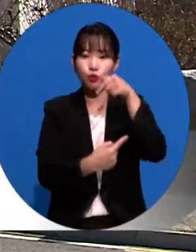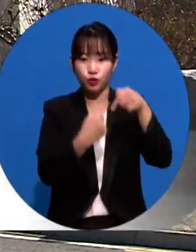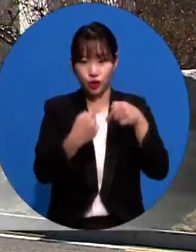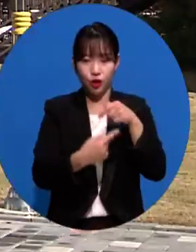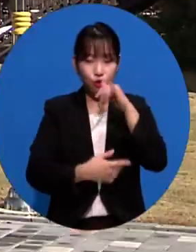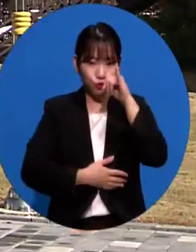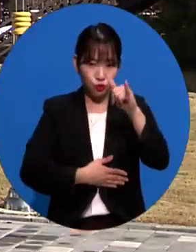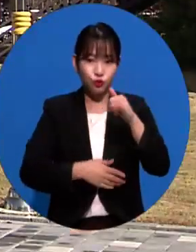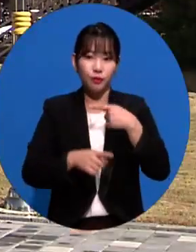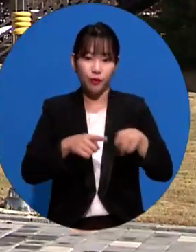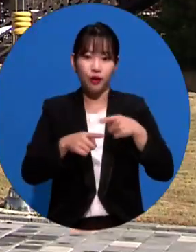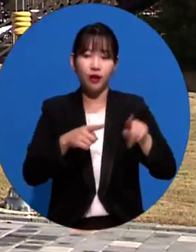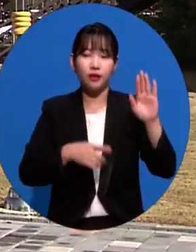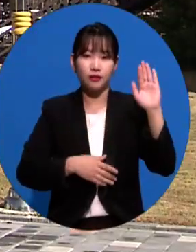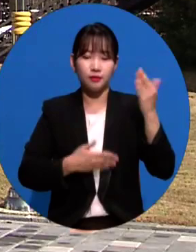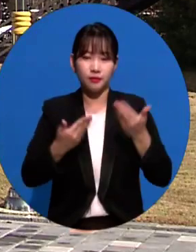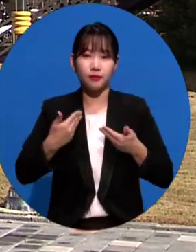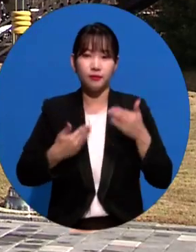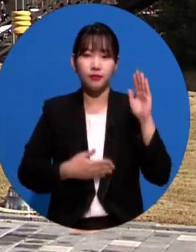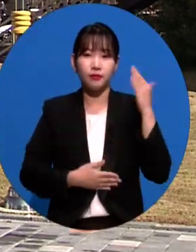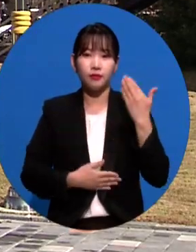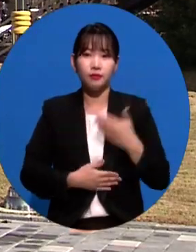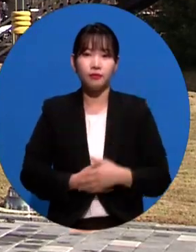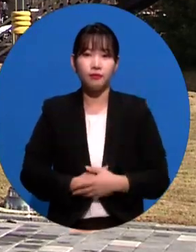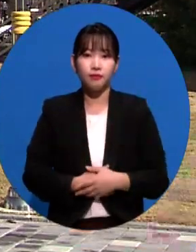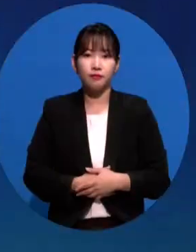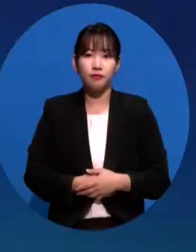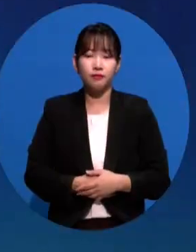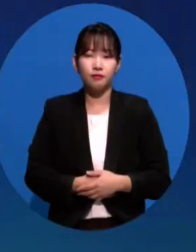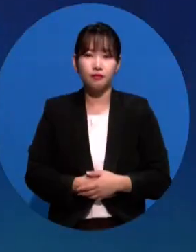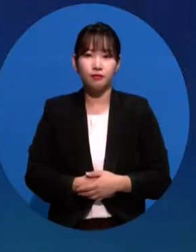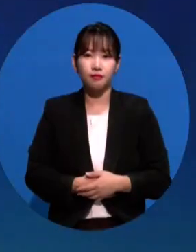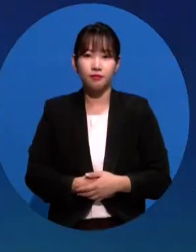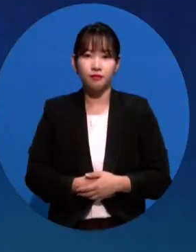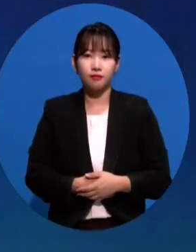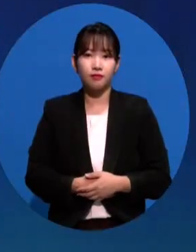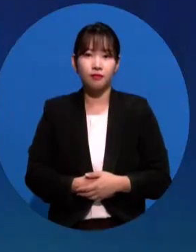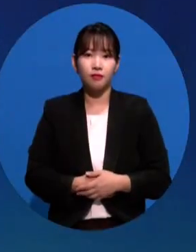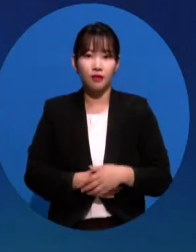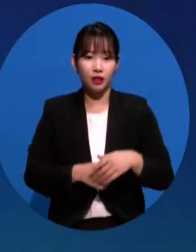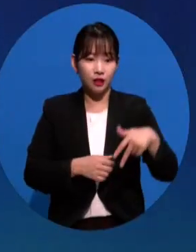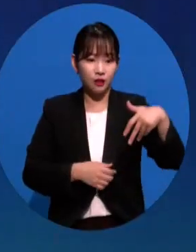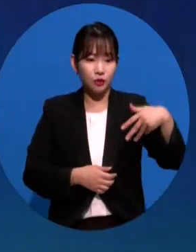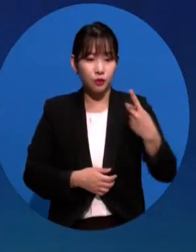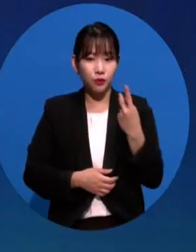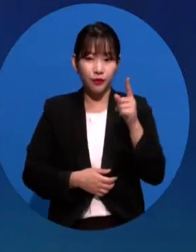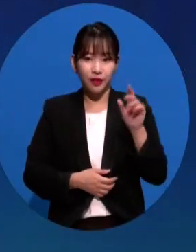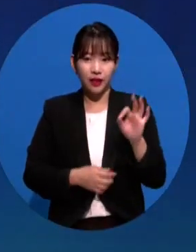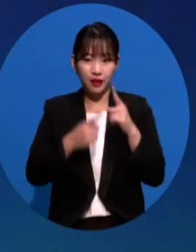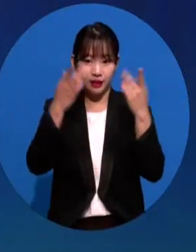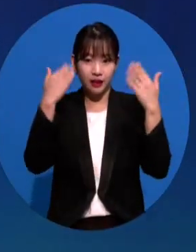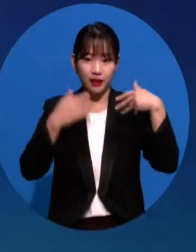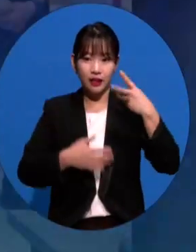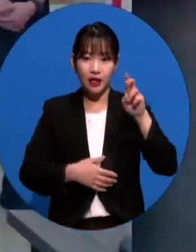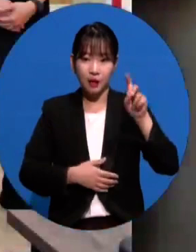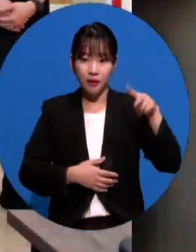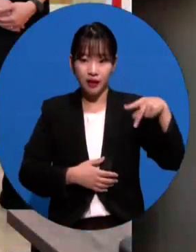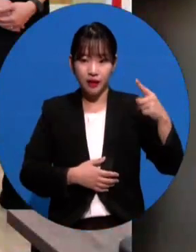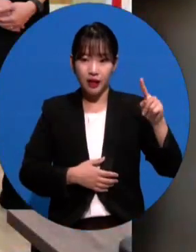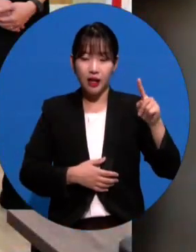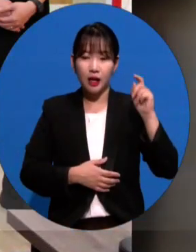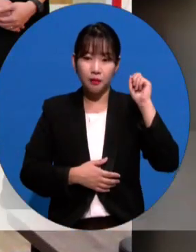선정되는 등 높은 평가를 받았습니다. 초당 대학교와 라마다 프라자 시원